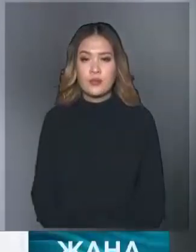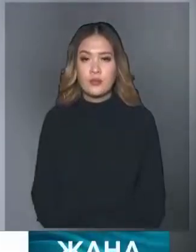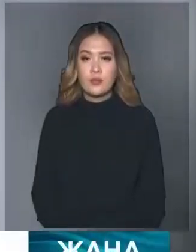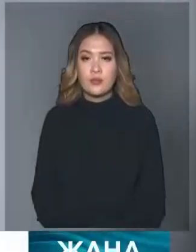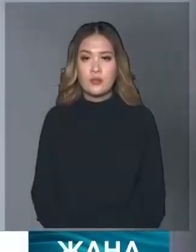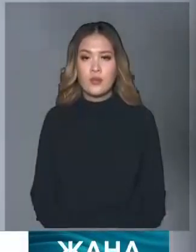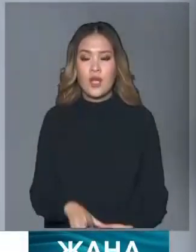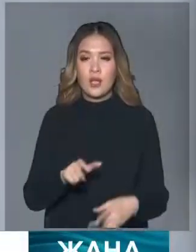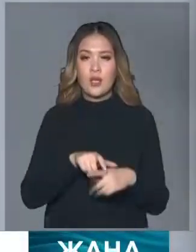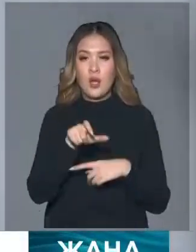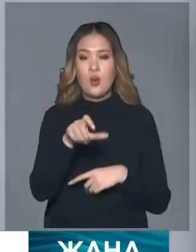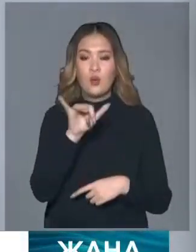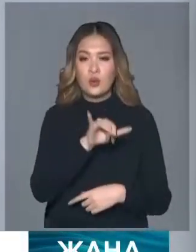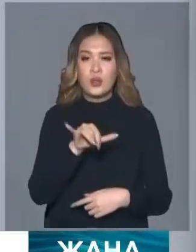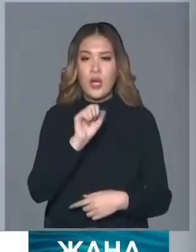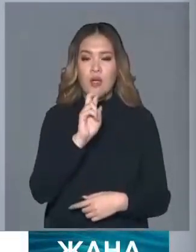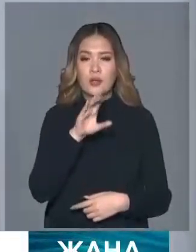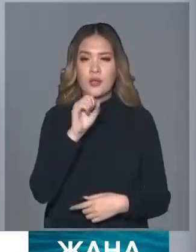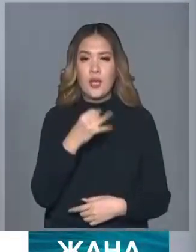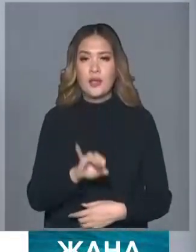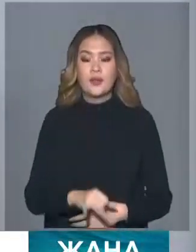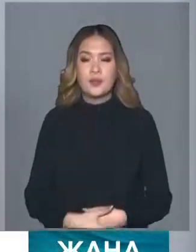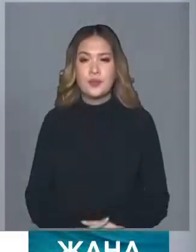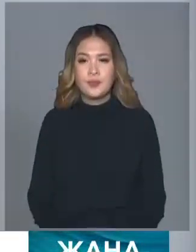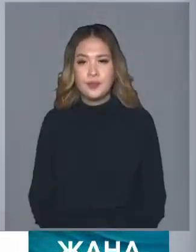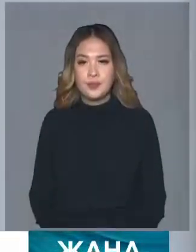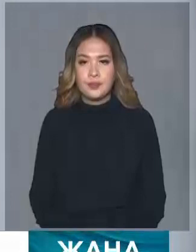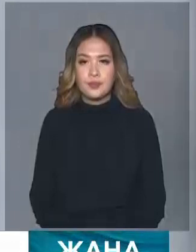Трасса Уральск Аксай. Аш тапта аварий.